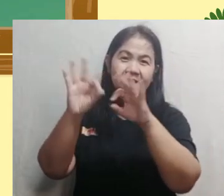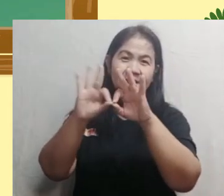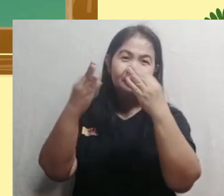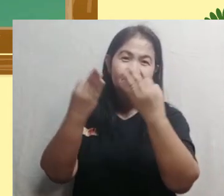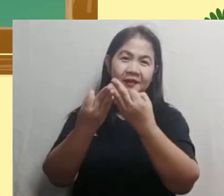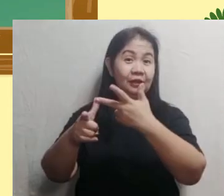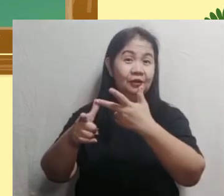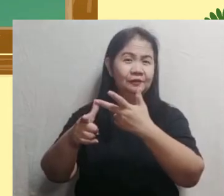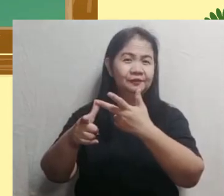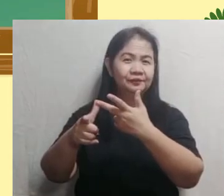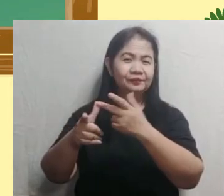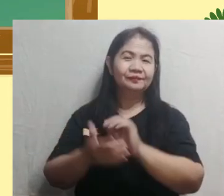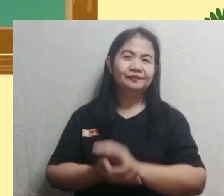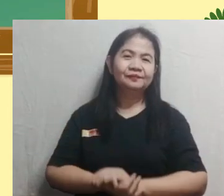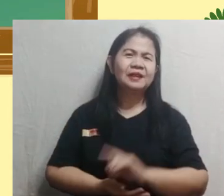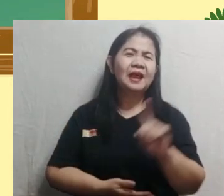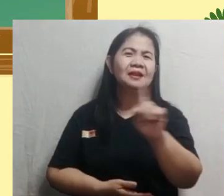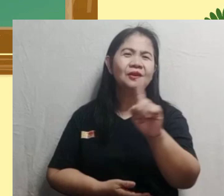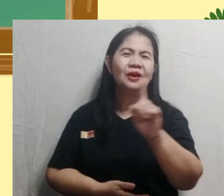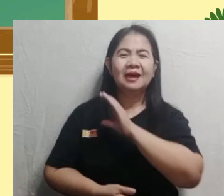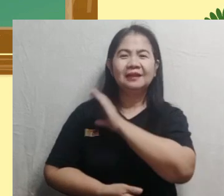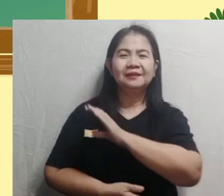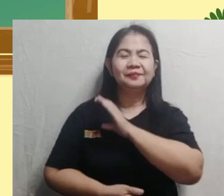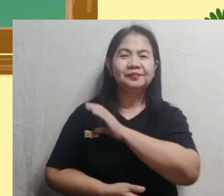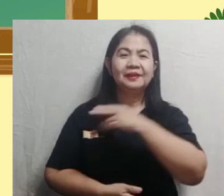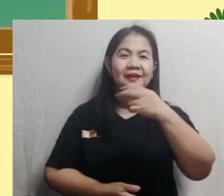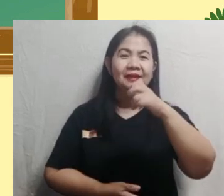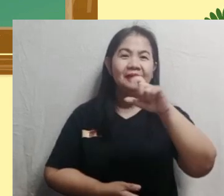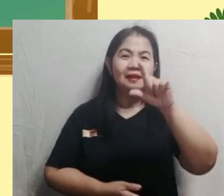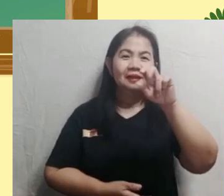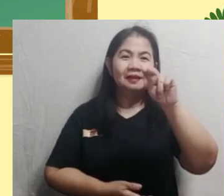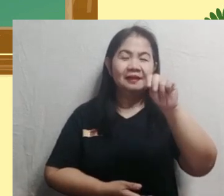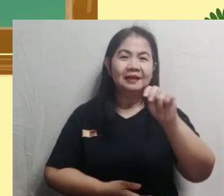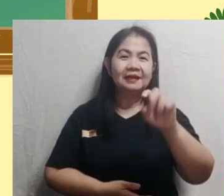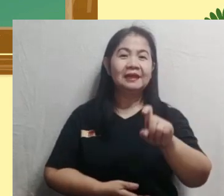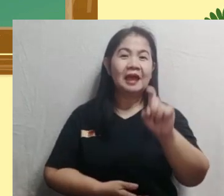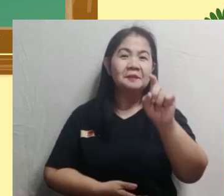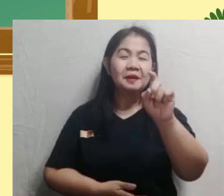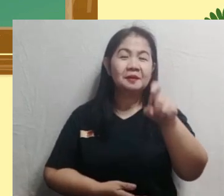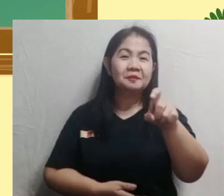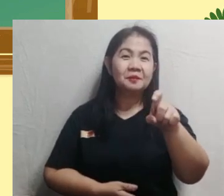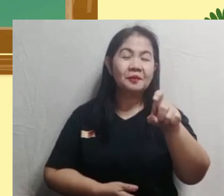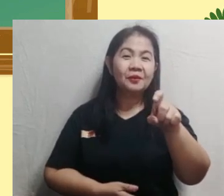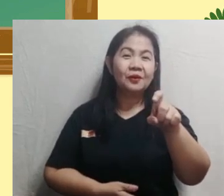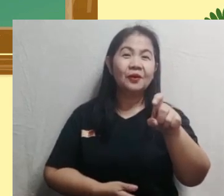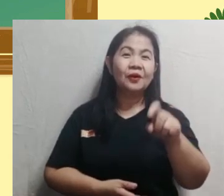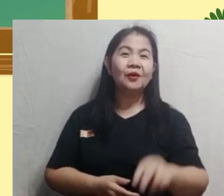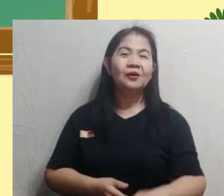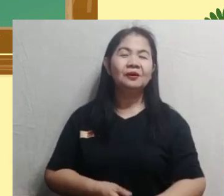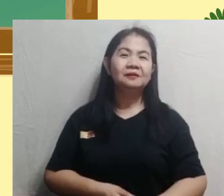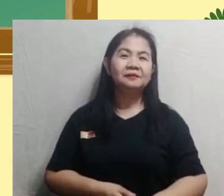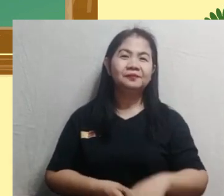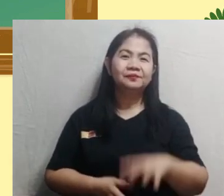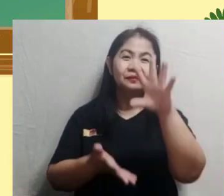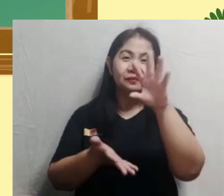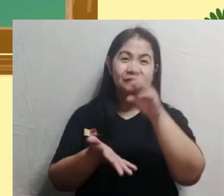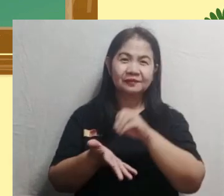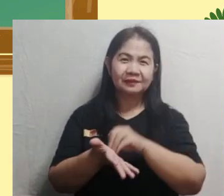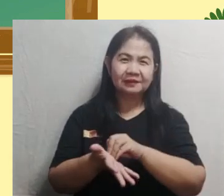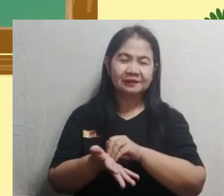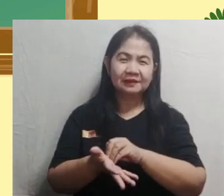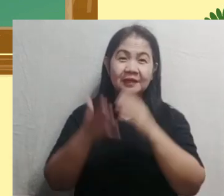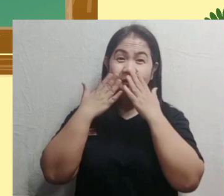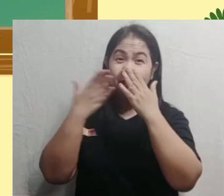Ikatlo, anong katangian ni Helen ang dapat mong tularan? Marunong magpasalamat sa magulang?